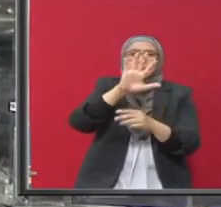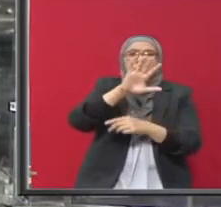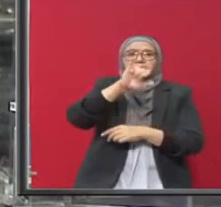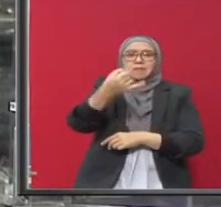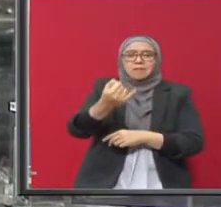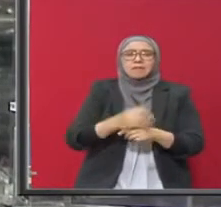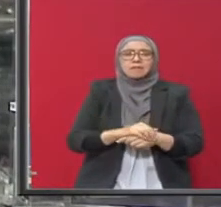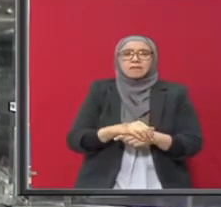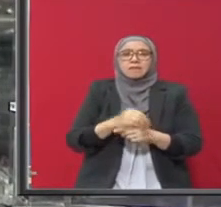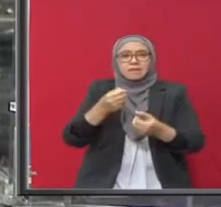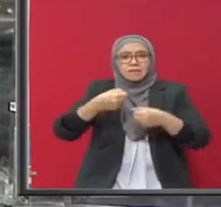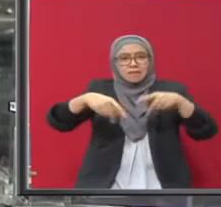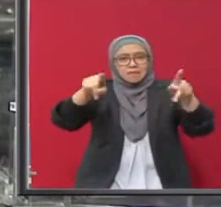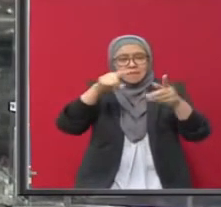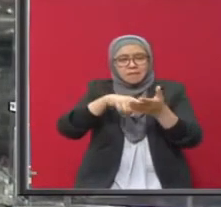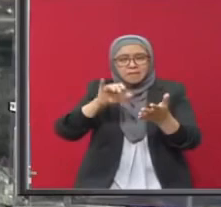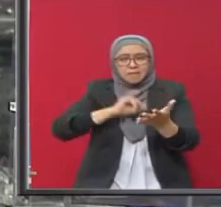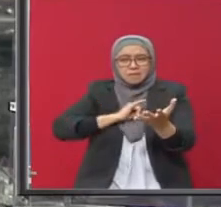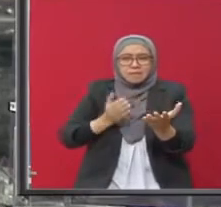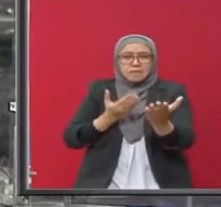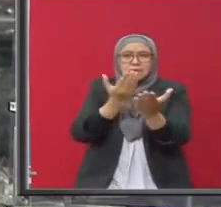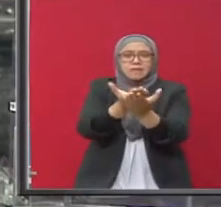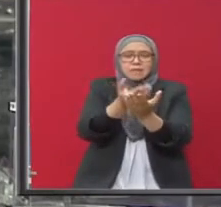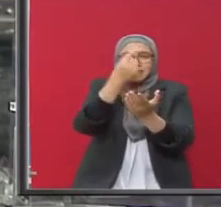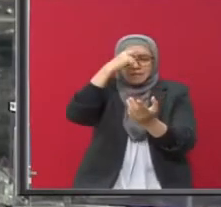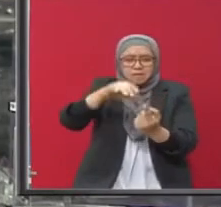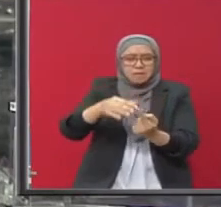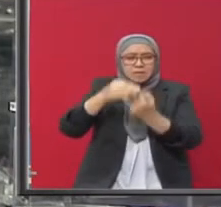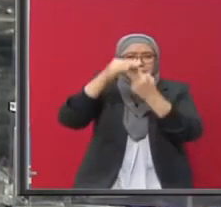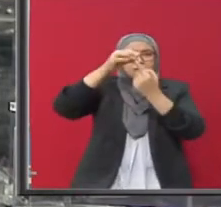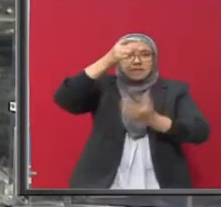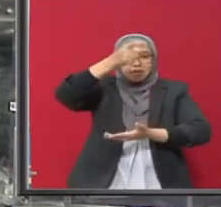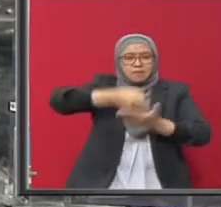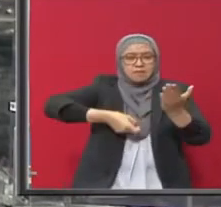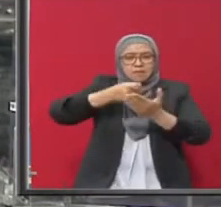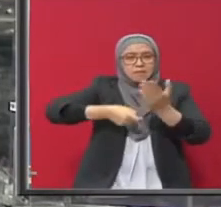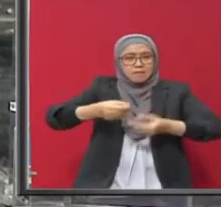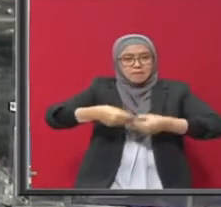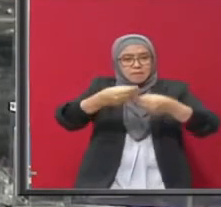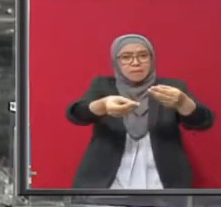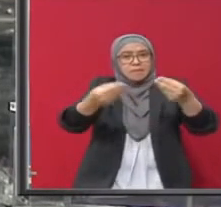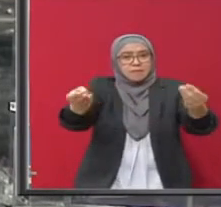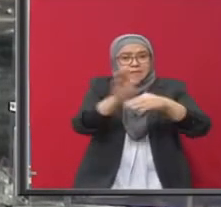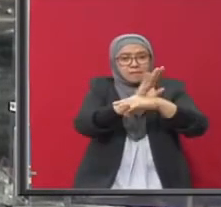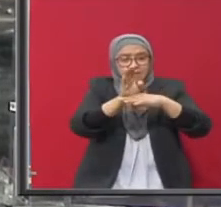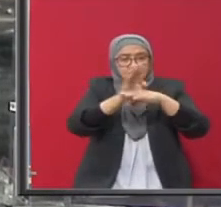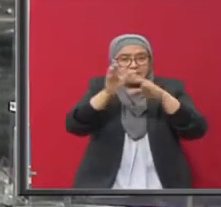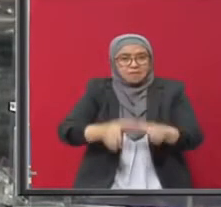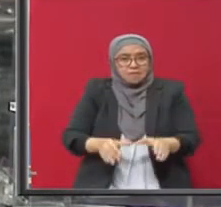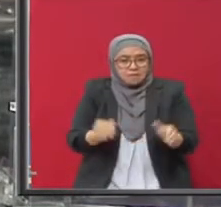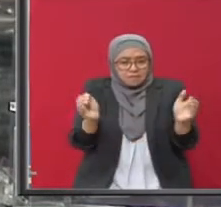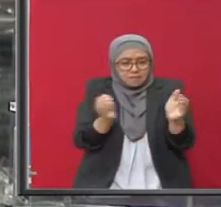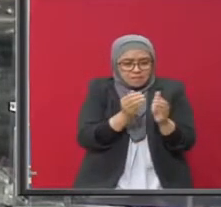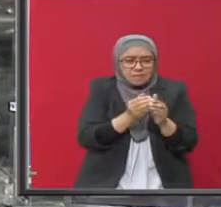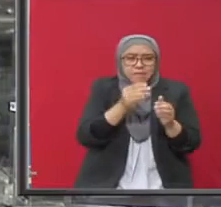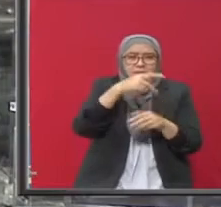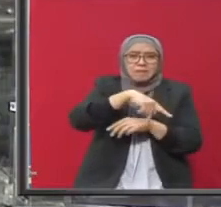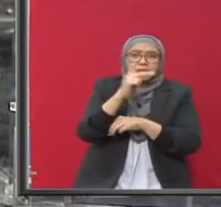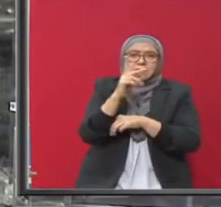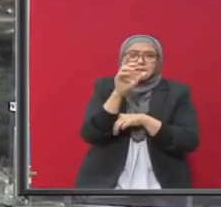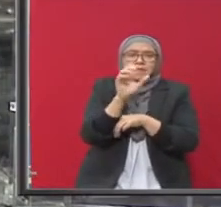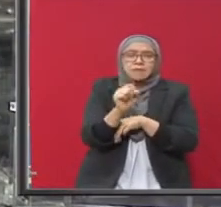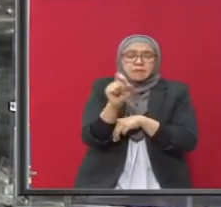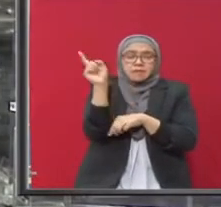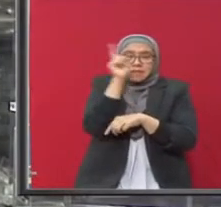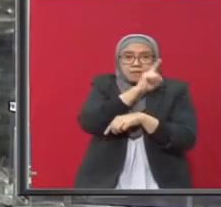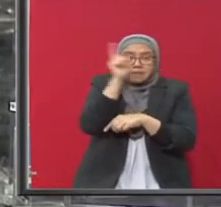Di kesempatan ini saya mencadangkan agar pengecualian cukai diberikan kepada usahawan-usahawan kecil terutama PKS yang terjejas